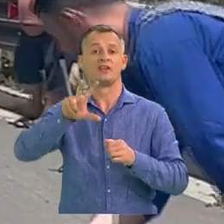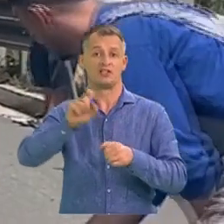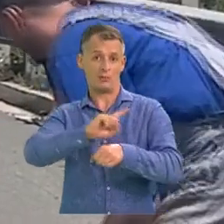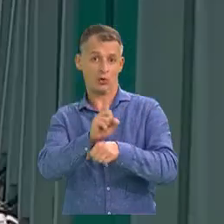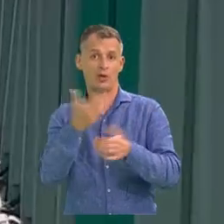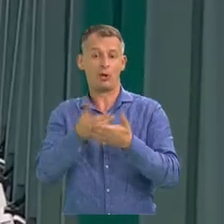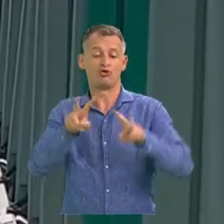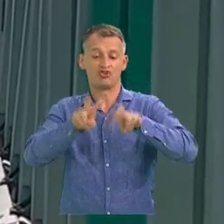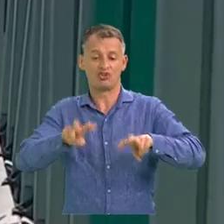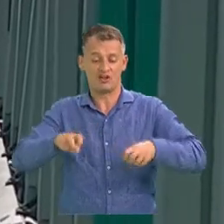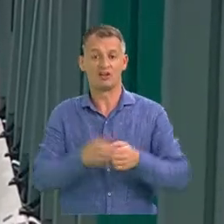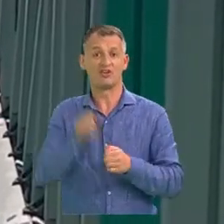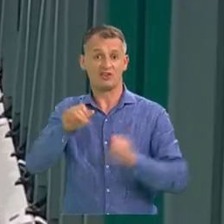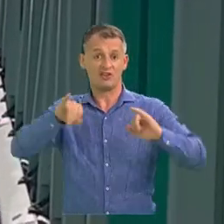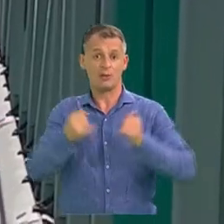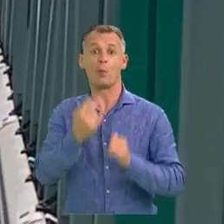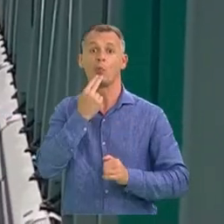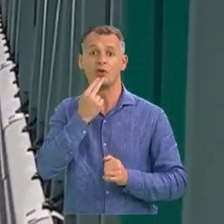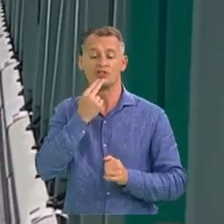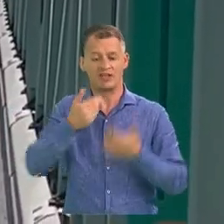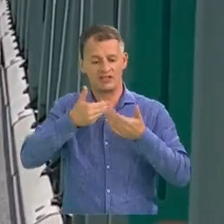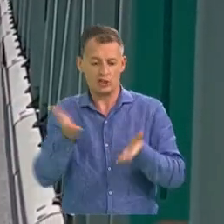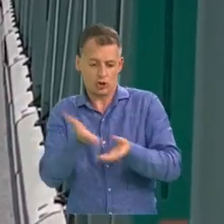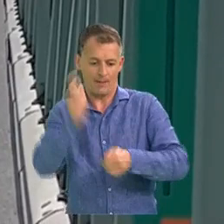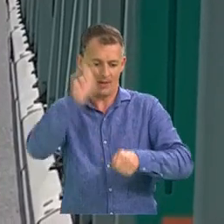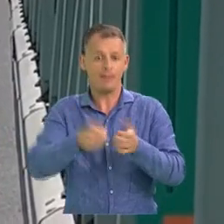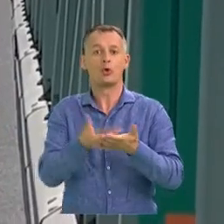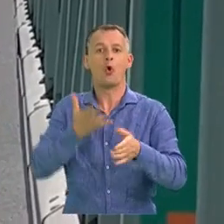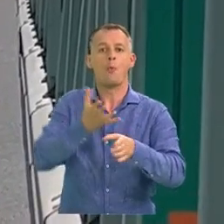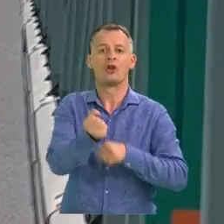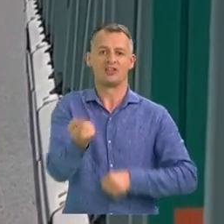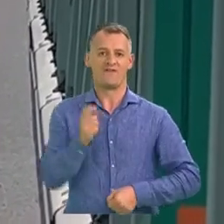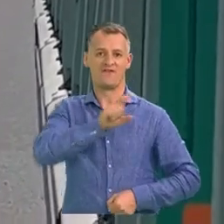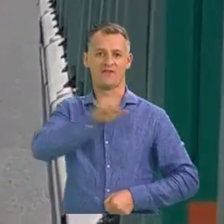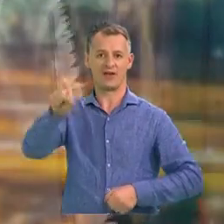pentru cercetări. În acest caz, polițiștii au deschis un dosar penal pentru ucidere din culpă.